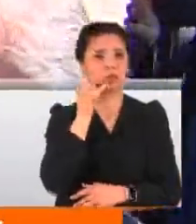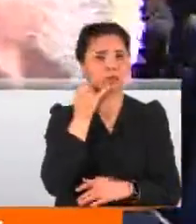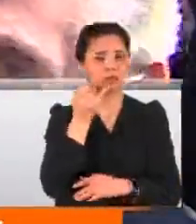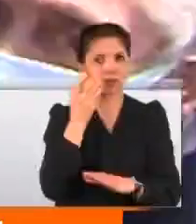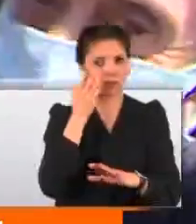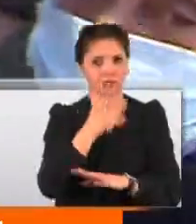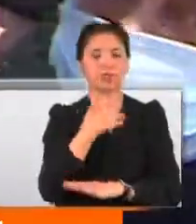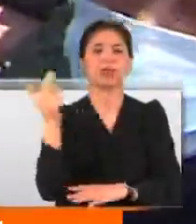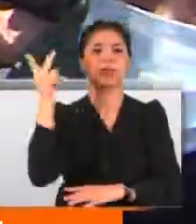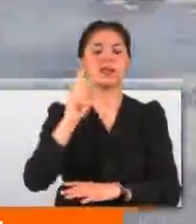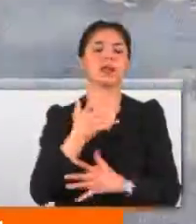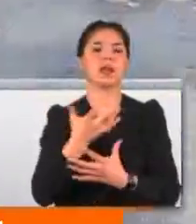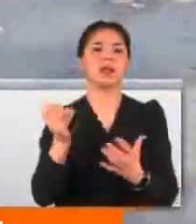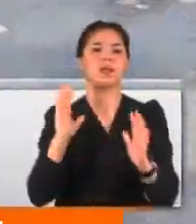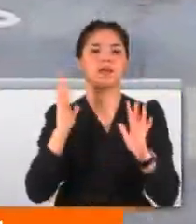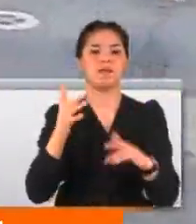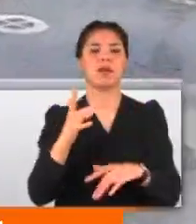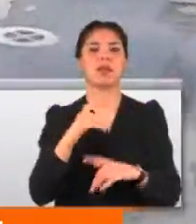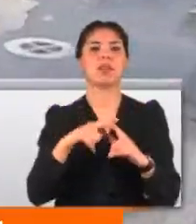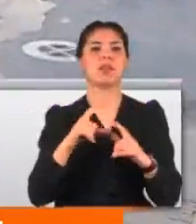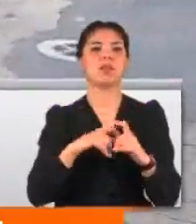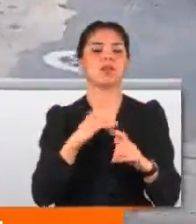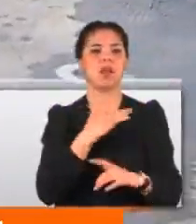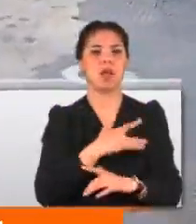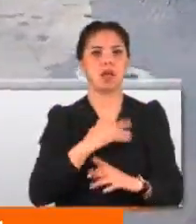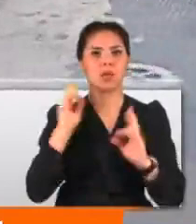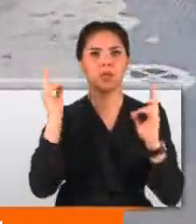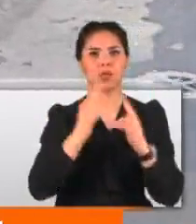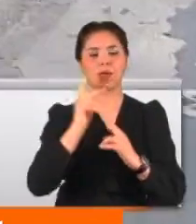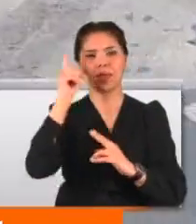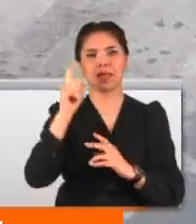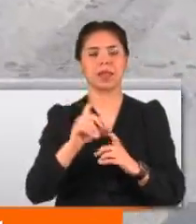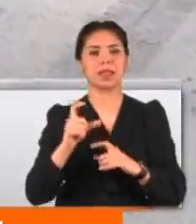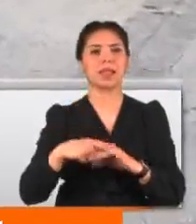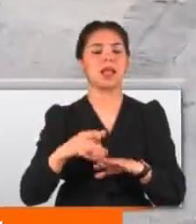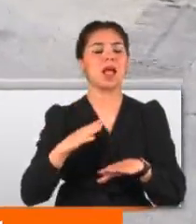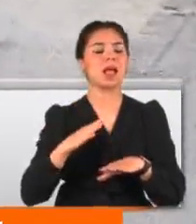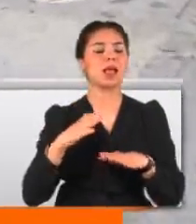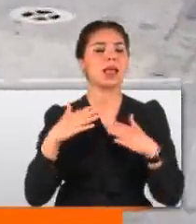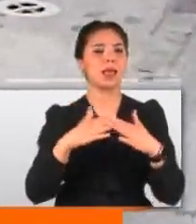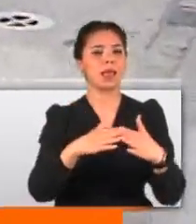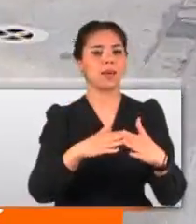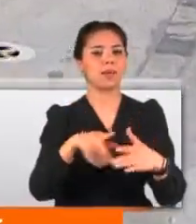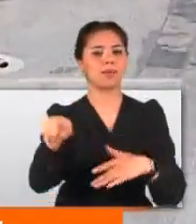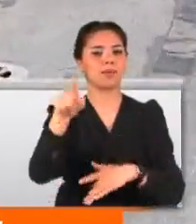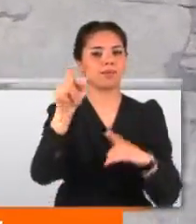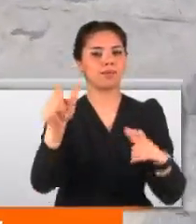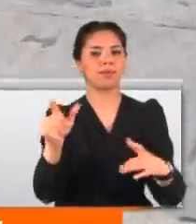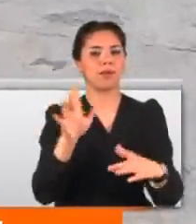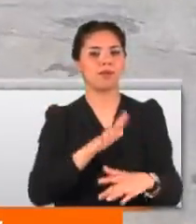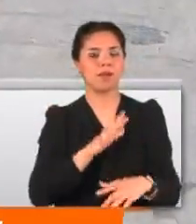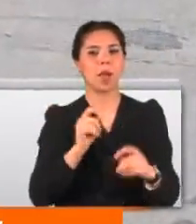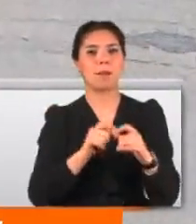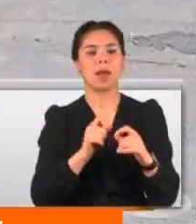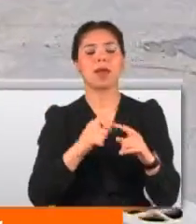gün yoğunluksa daha fazlaydı TCG Anadolu'yu dünyanın ilk siyah gemisi yapacak siyalarda Güvertede bulunuyor Bayraktar